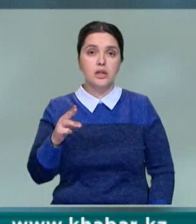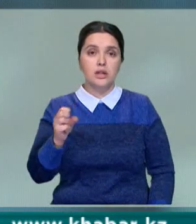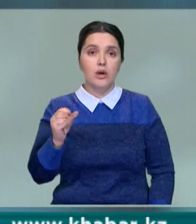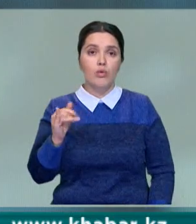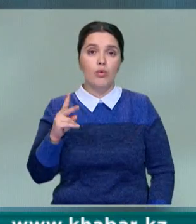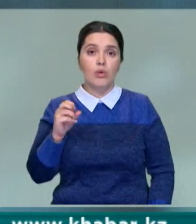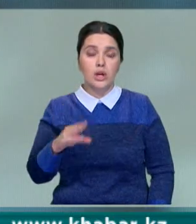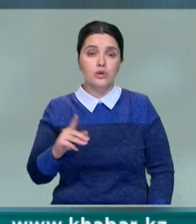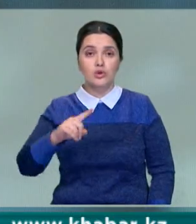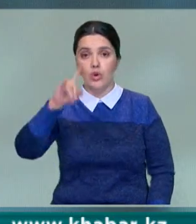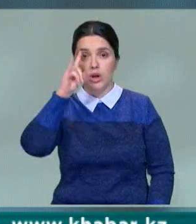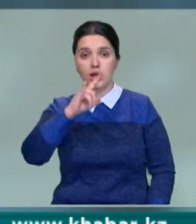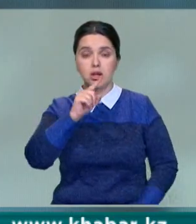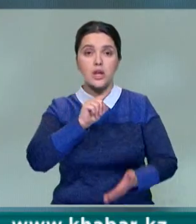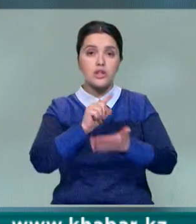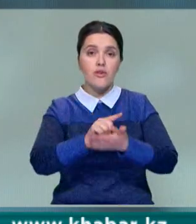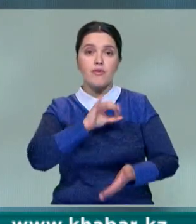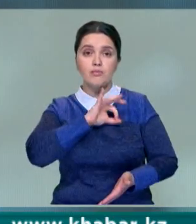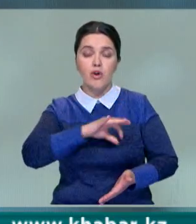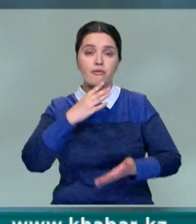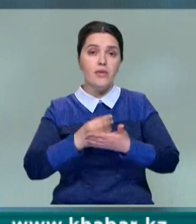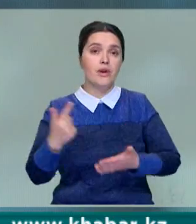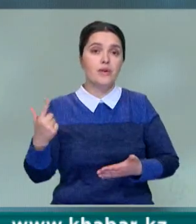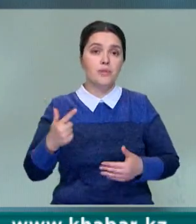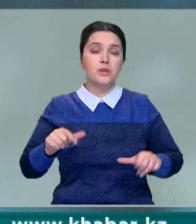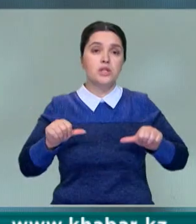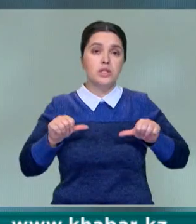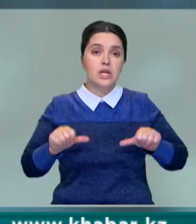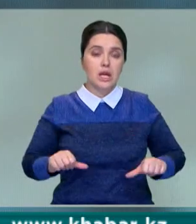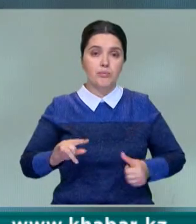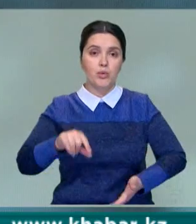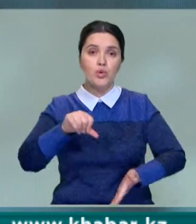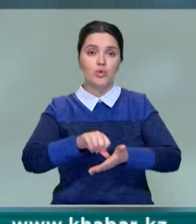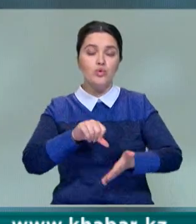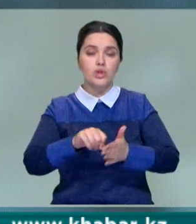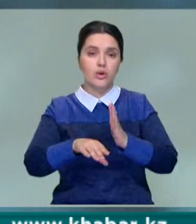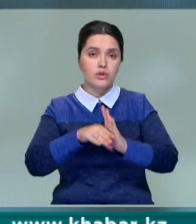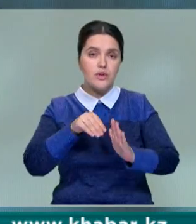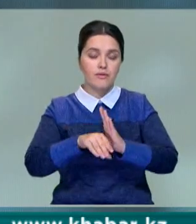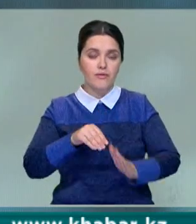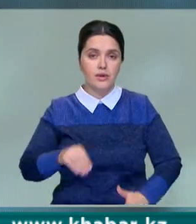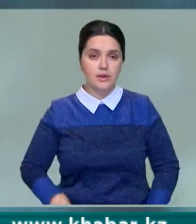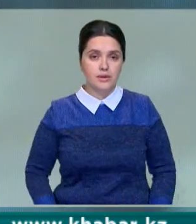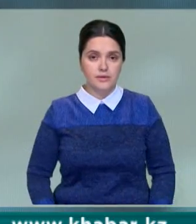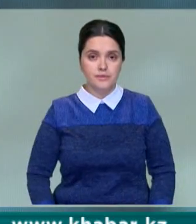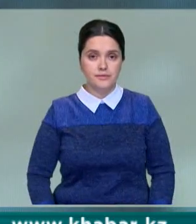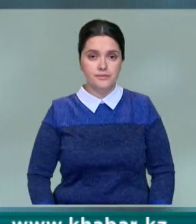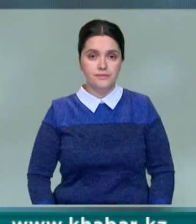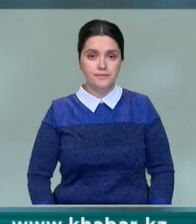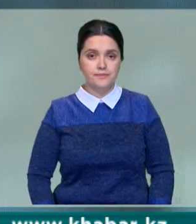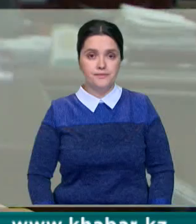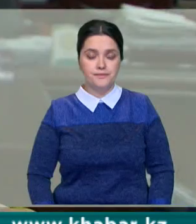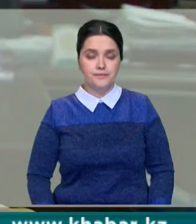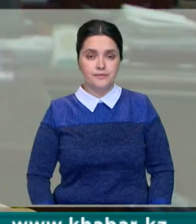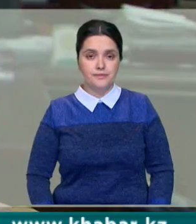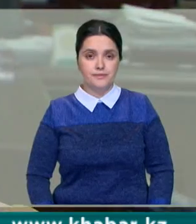Есдаулет. Он подчеркнул, казахстанцы должны воспользоваться своим гражданским правом и принять участие в выборах.